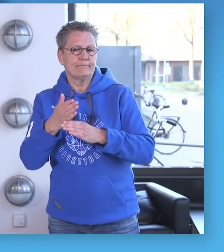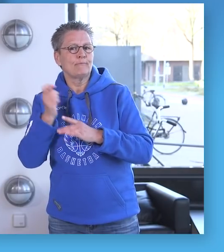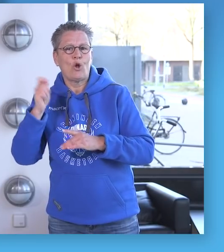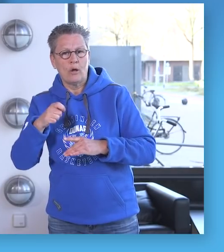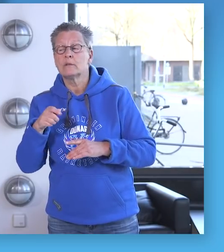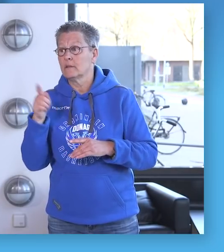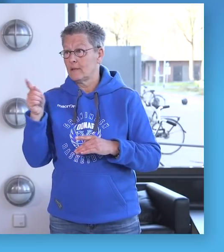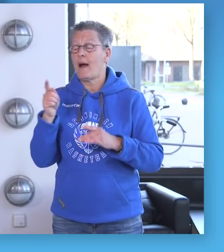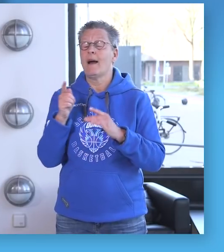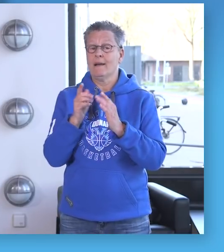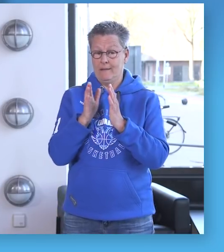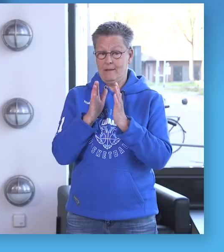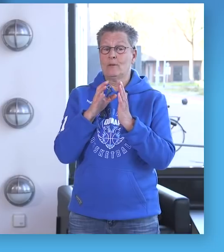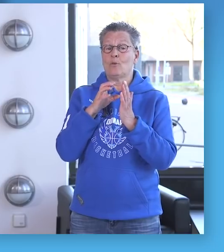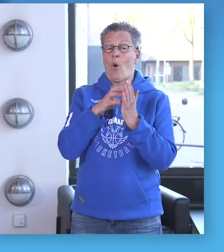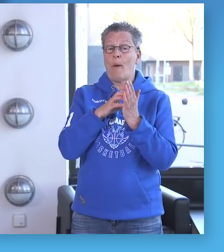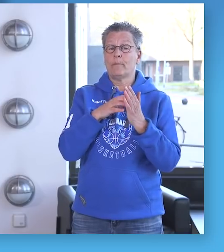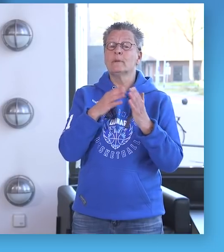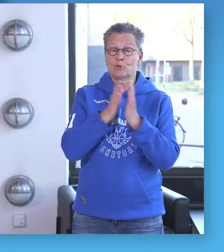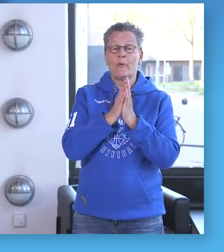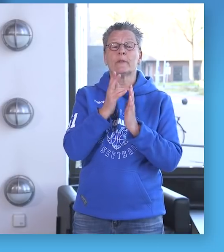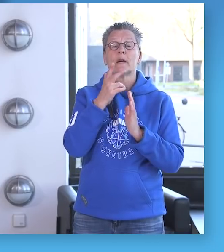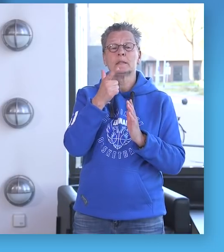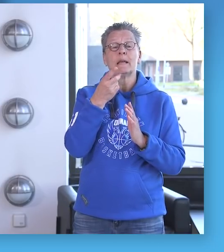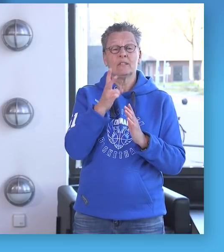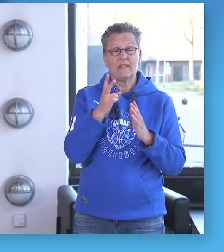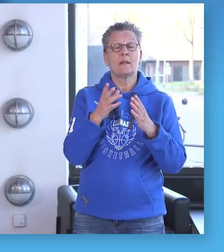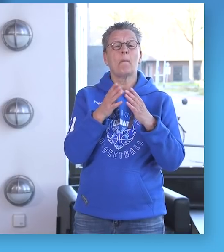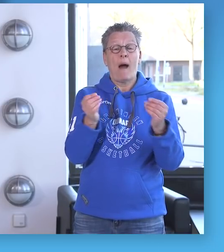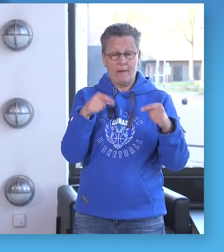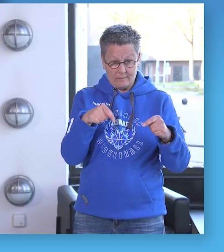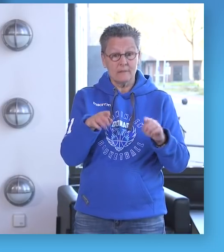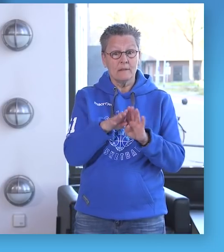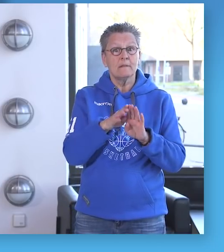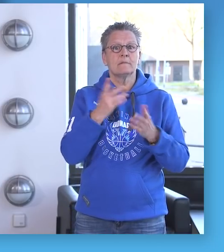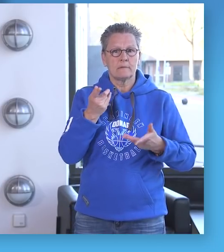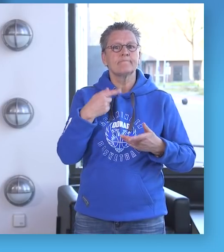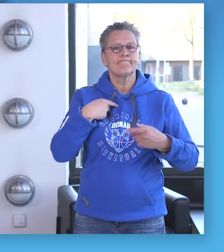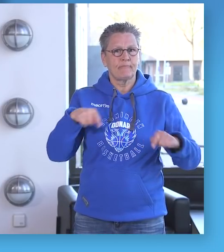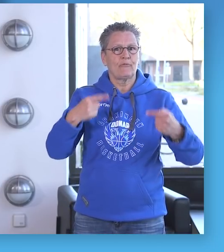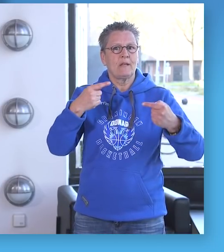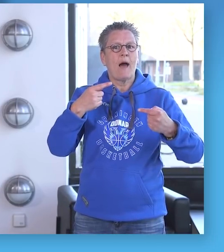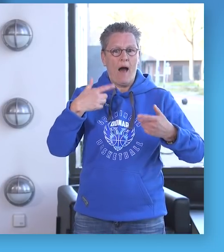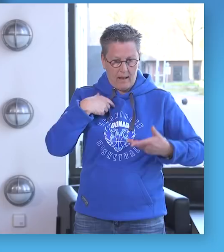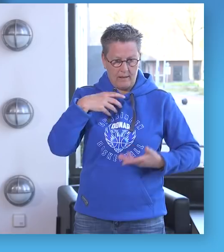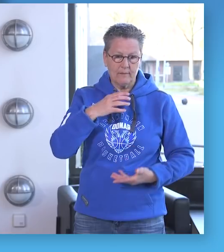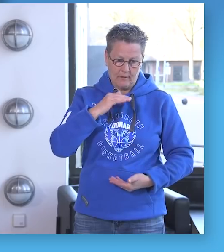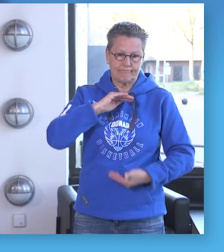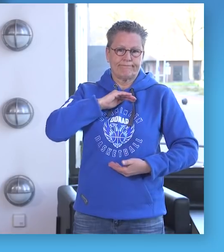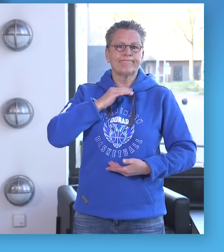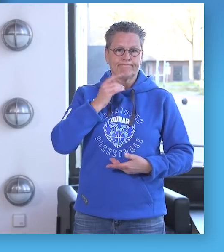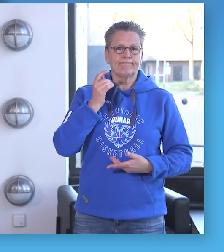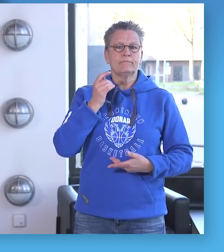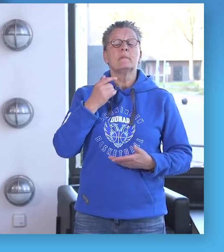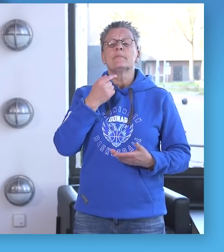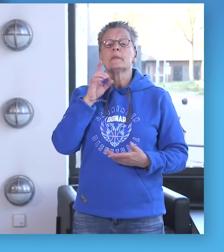agenda. Zondag 29 maart zou hier in Martini Plaza die Basketball Cup finale gespeeld worden. Plan is nu van de DBL om daarmee